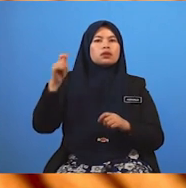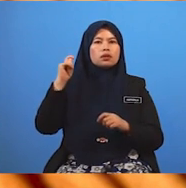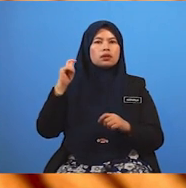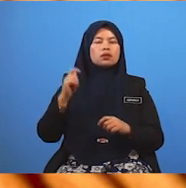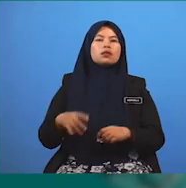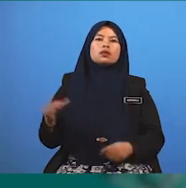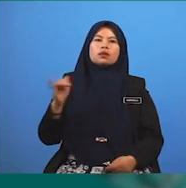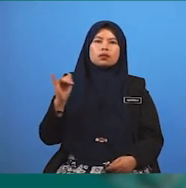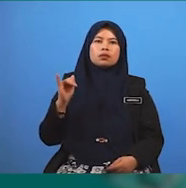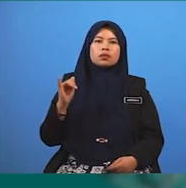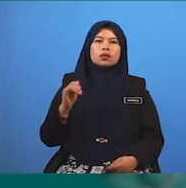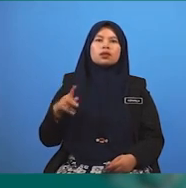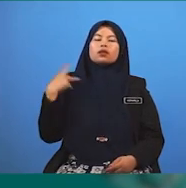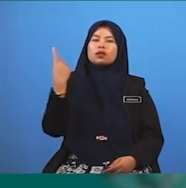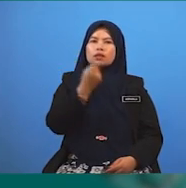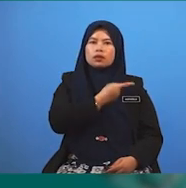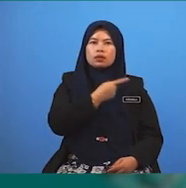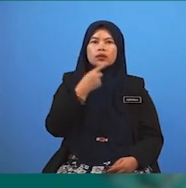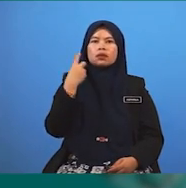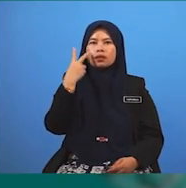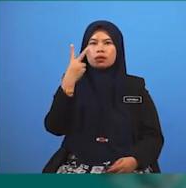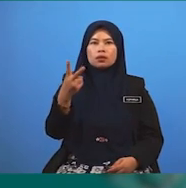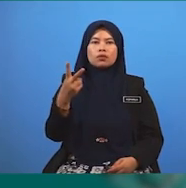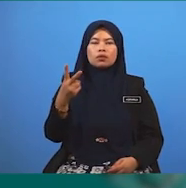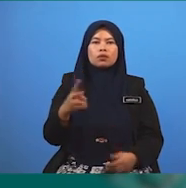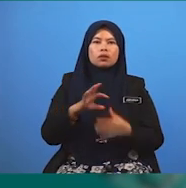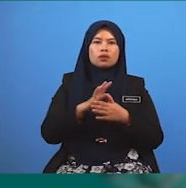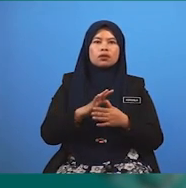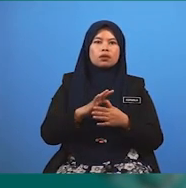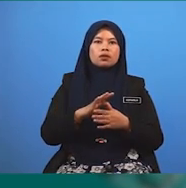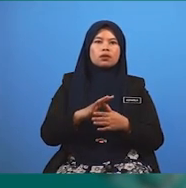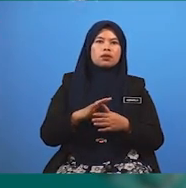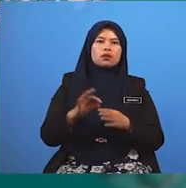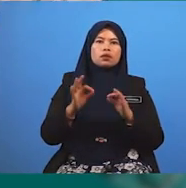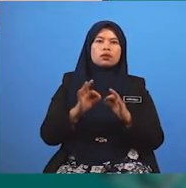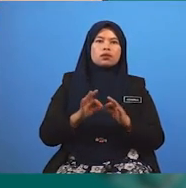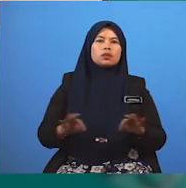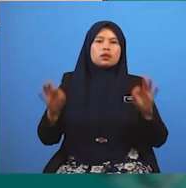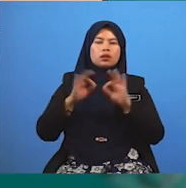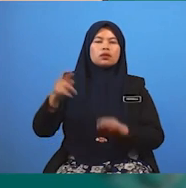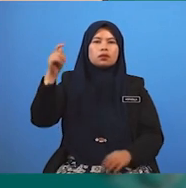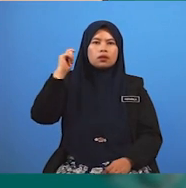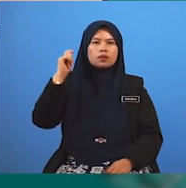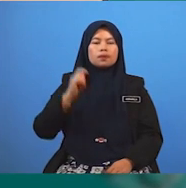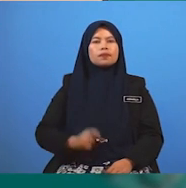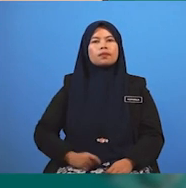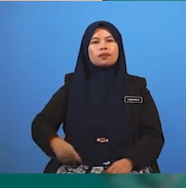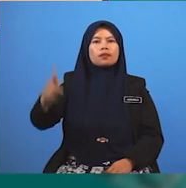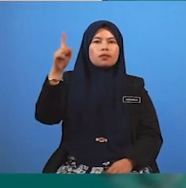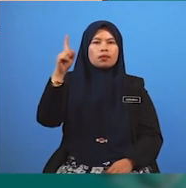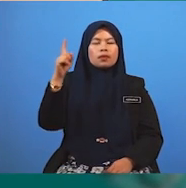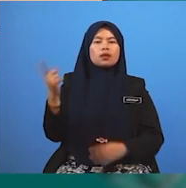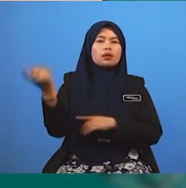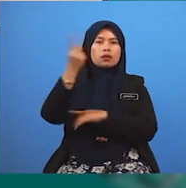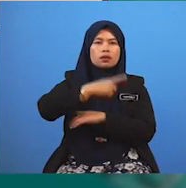intisari ayat yang dibaca tadi. Yang pertama, hari kiamat ialah hari